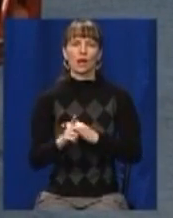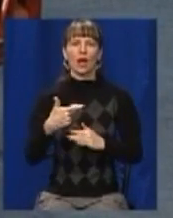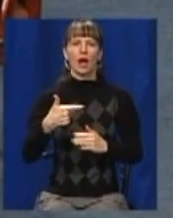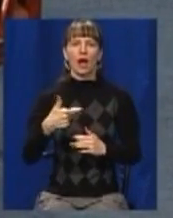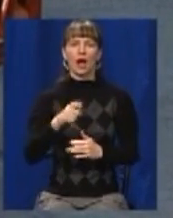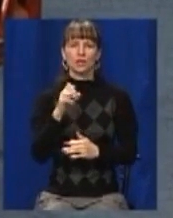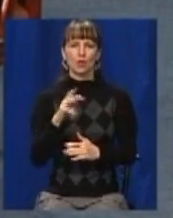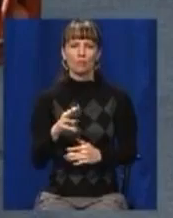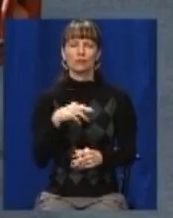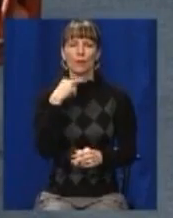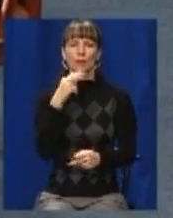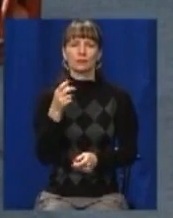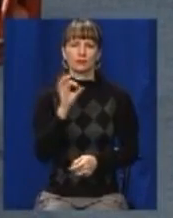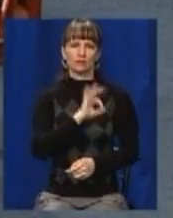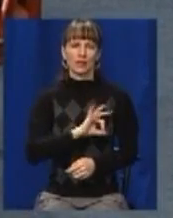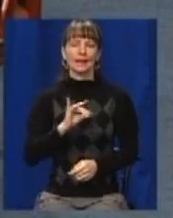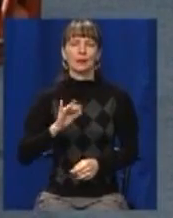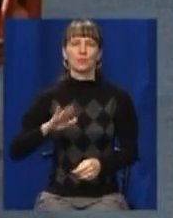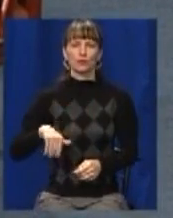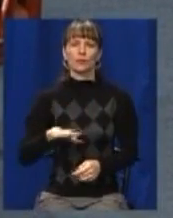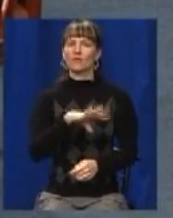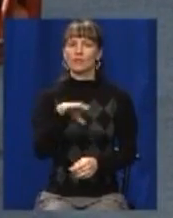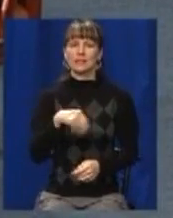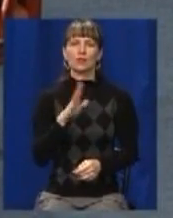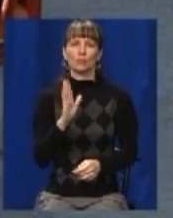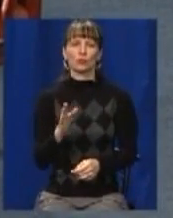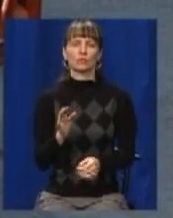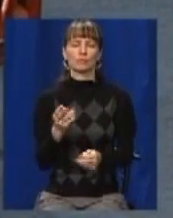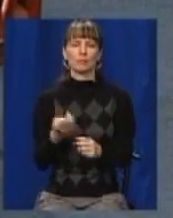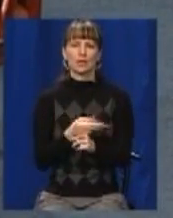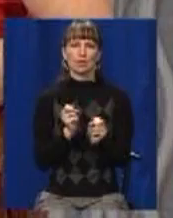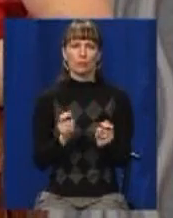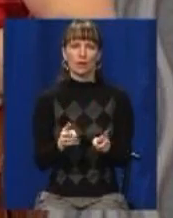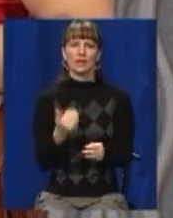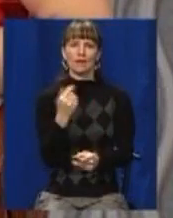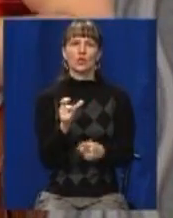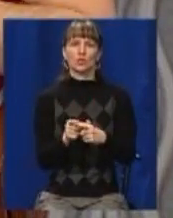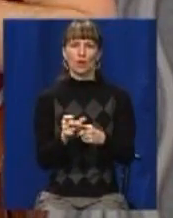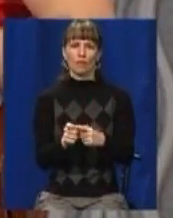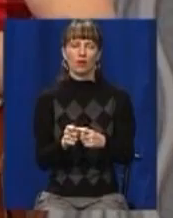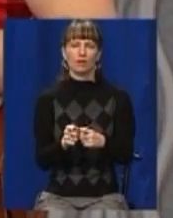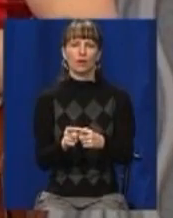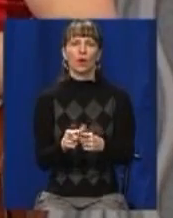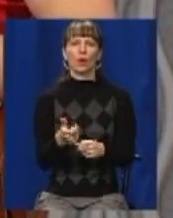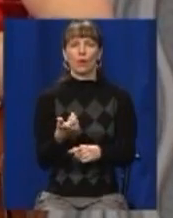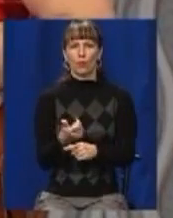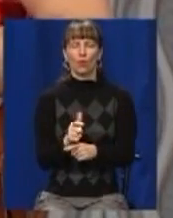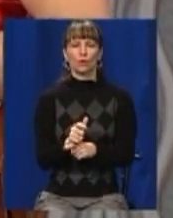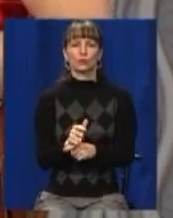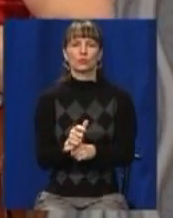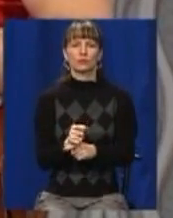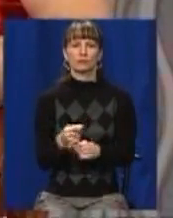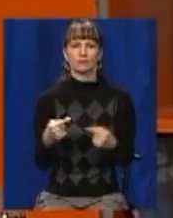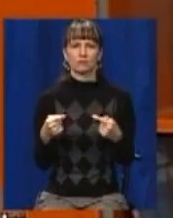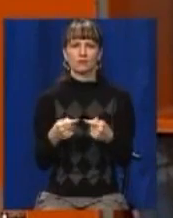газом обережно користуватися, і все буде дуже навіть безпечно. Чомусь його слова для мене були навіть дуже переконливими. Я